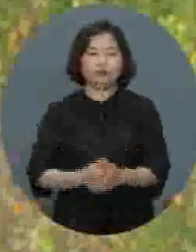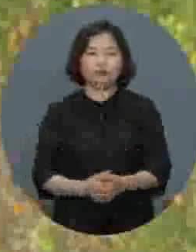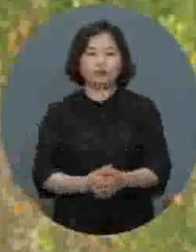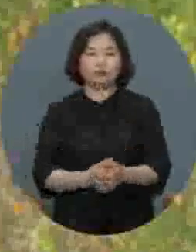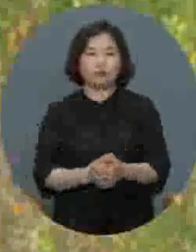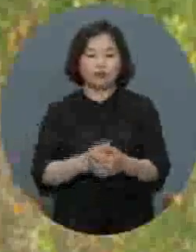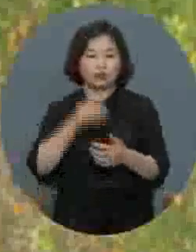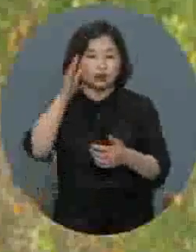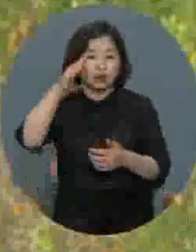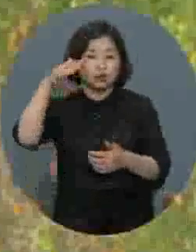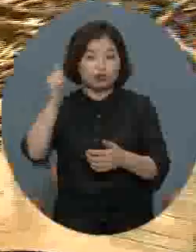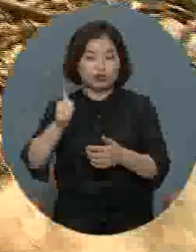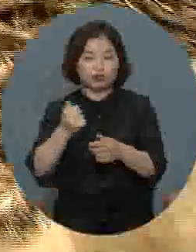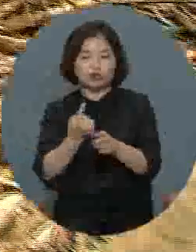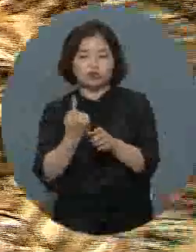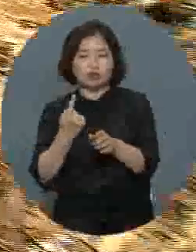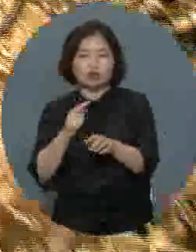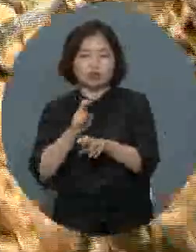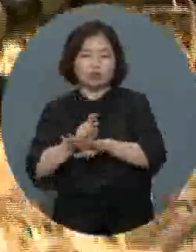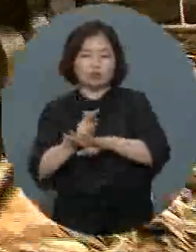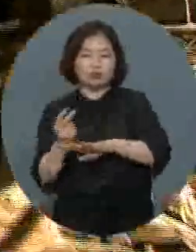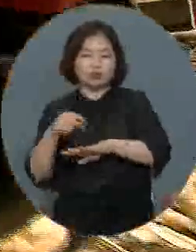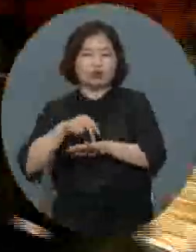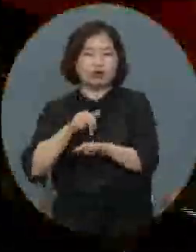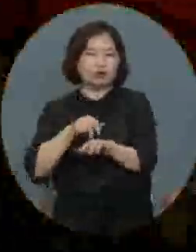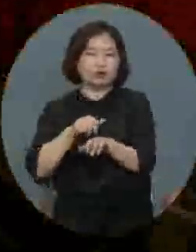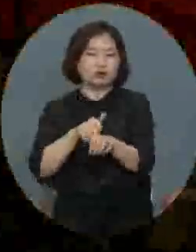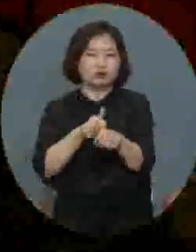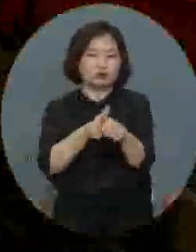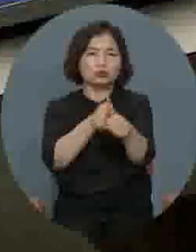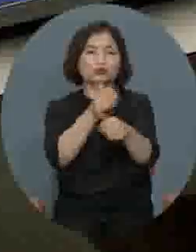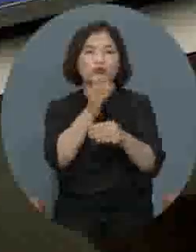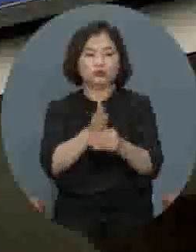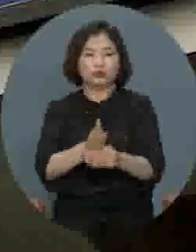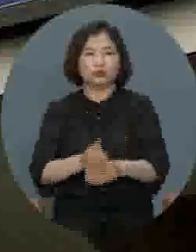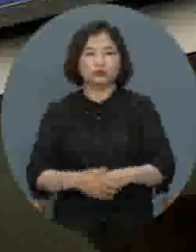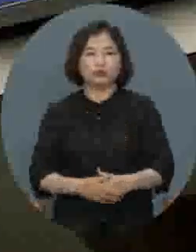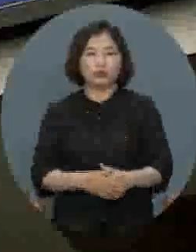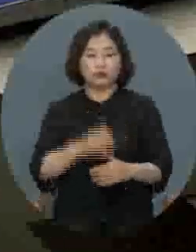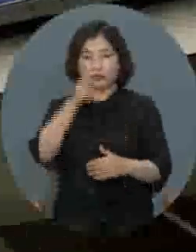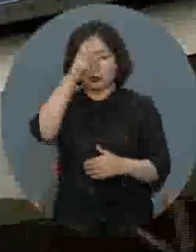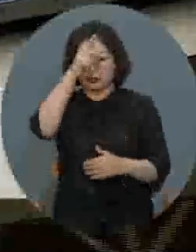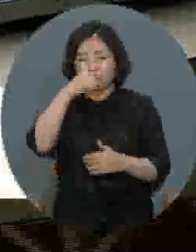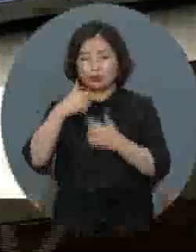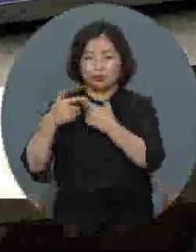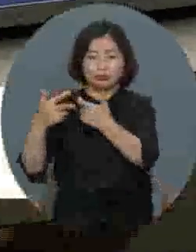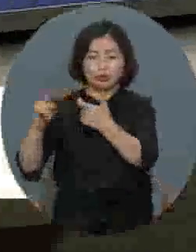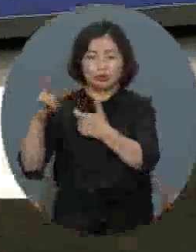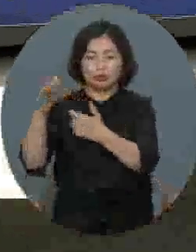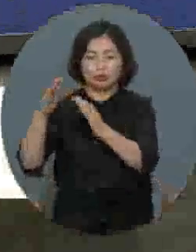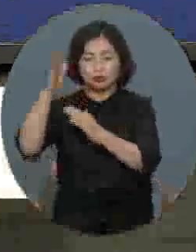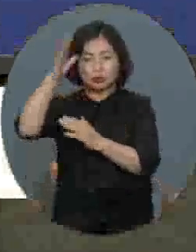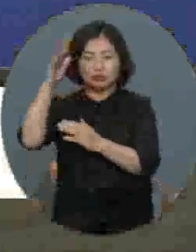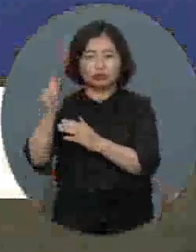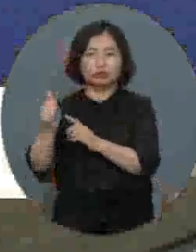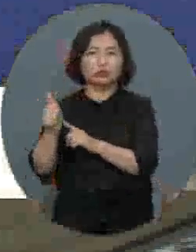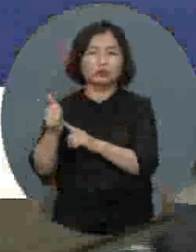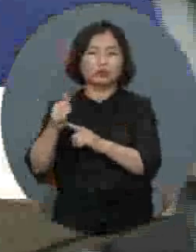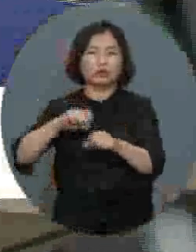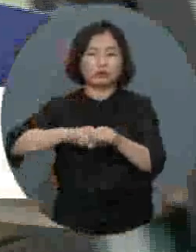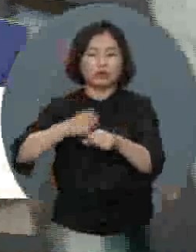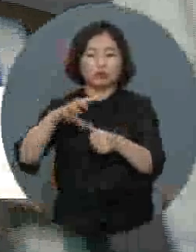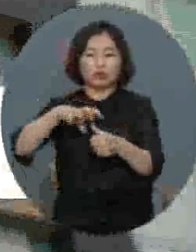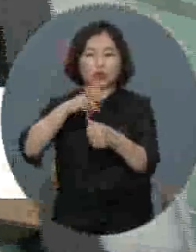변 준 헨켈 뒤에서 경운기를 타고 뒤따라 오고 있었습니다 경찰의 60대 견주 를 중 과실 치상 과